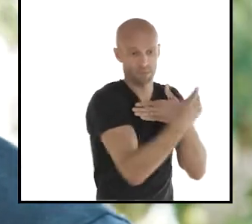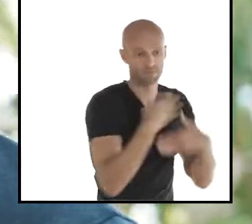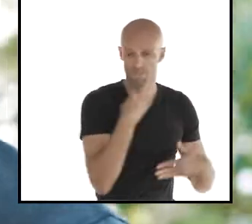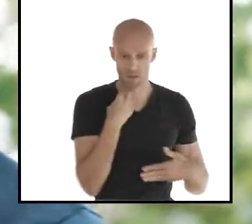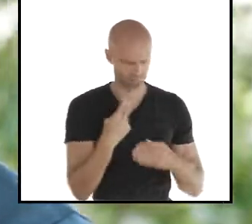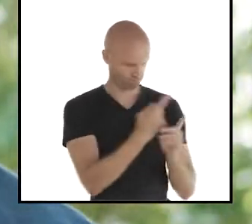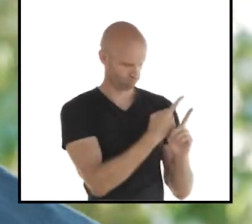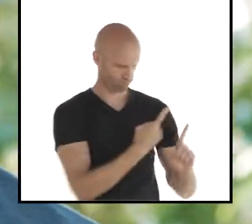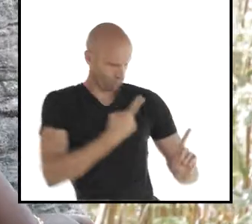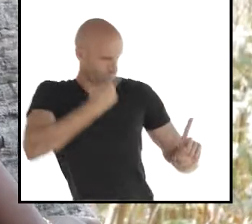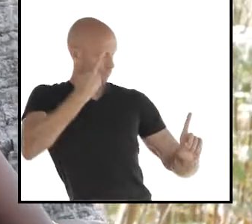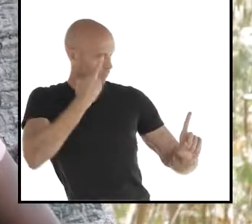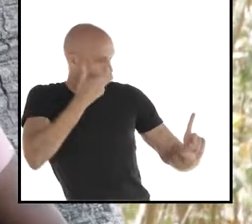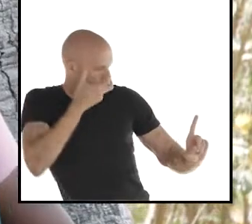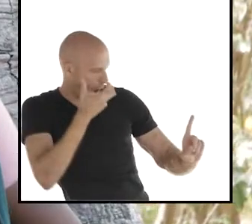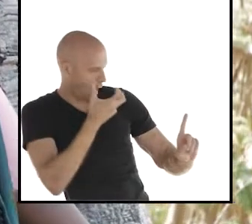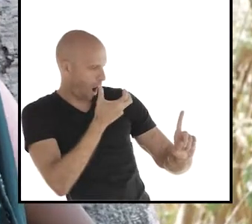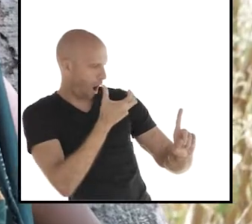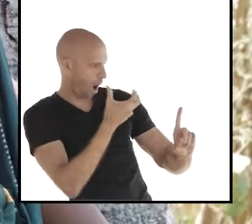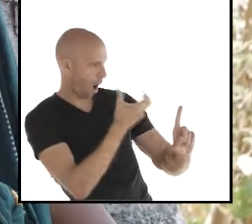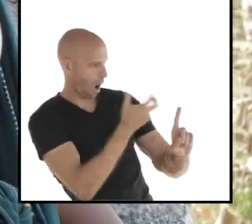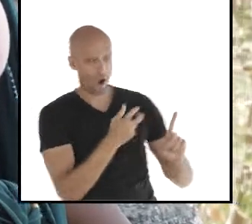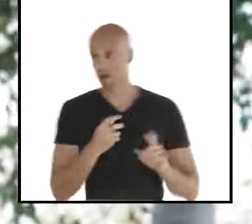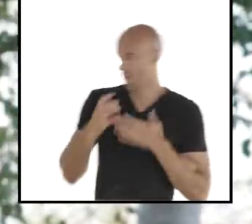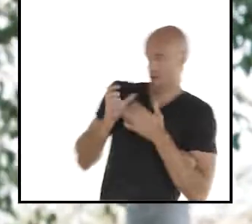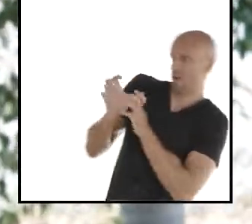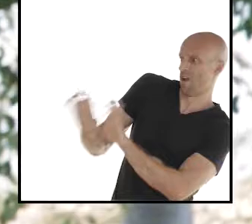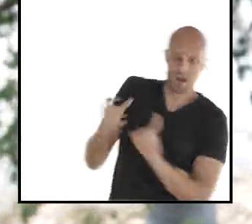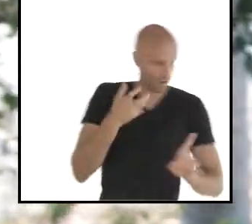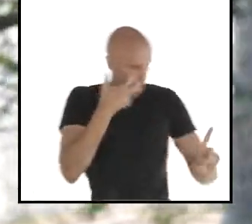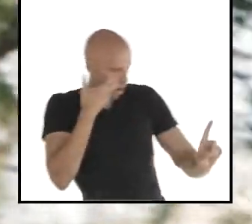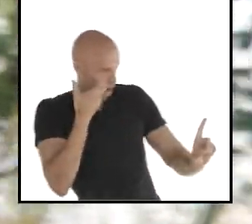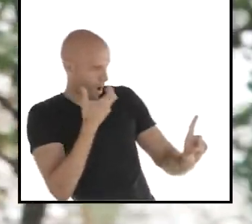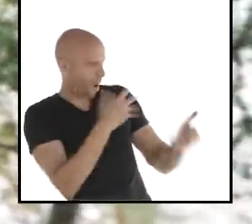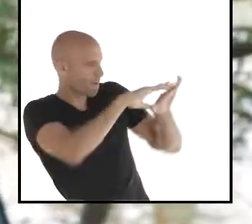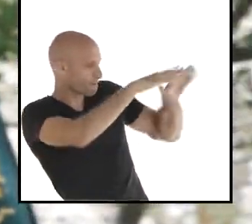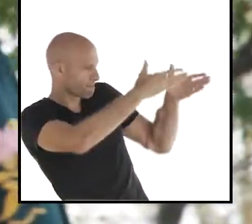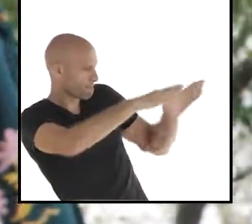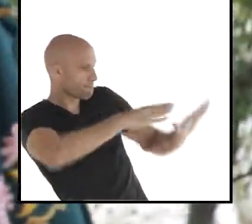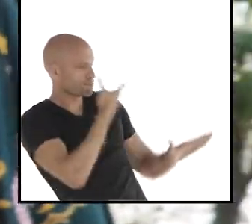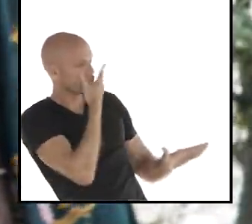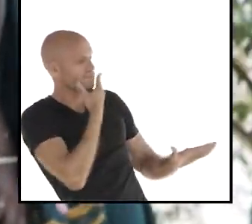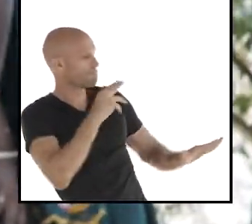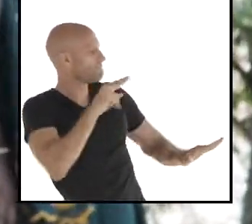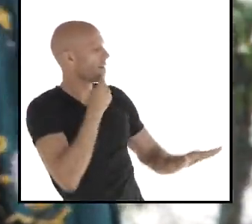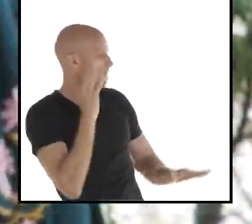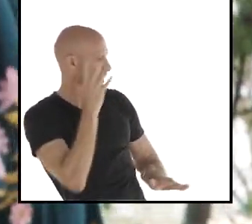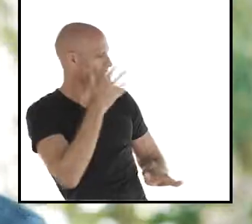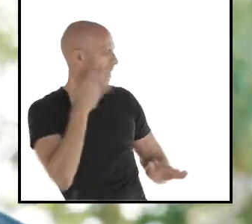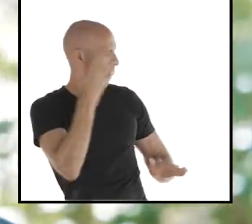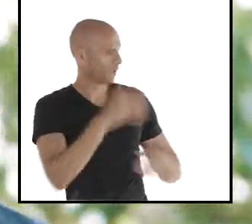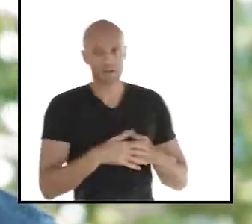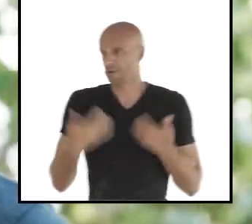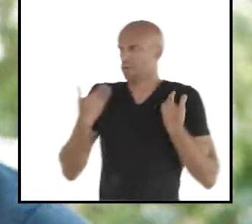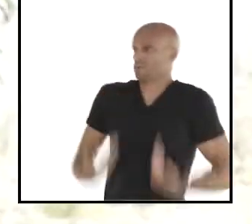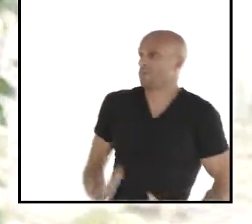du dernier, des convoyeurs de chasteté, marquant ainsi le début de son épopée, rébutée par l'objet de l'orâtrée, vient susciter l'exaltation de l'image de son reflet.